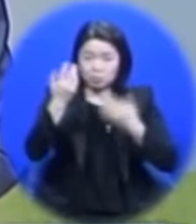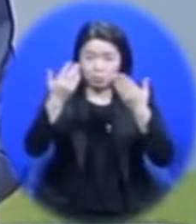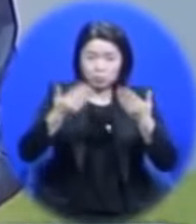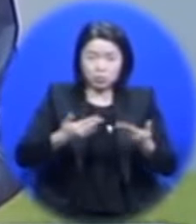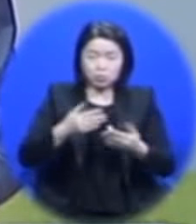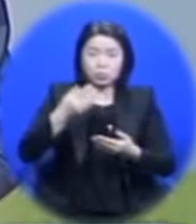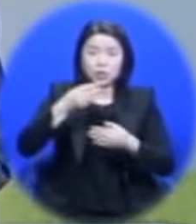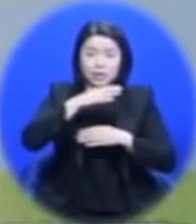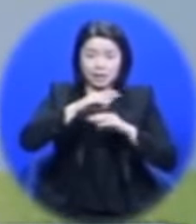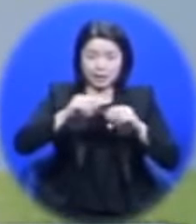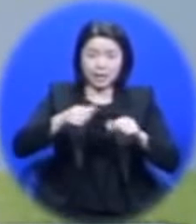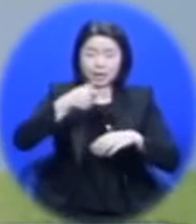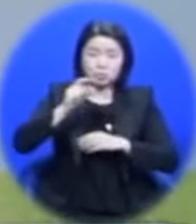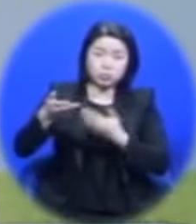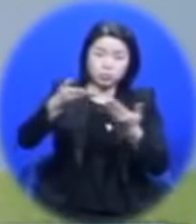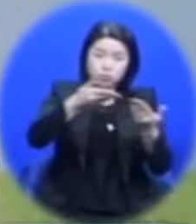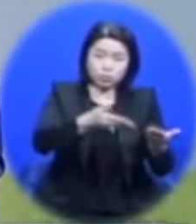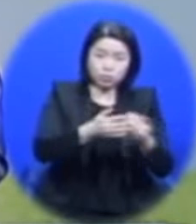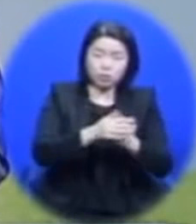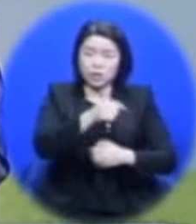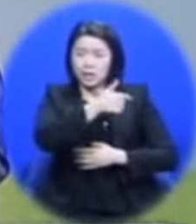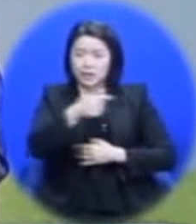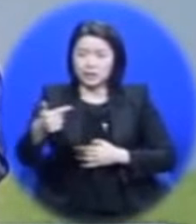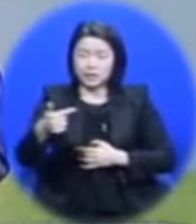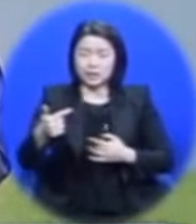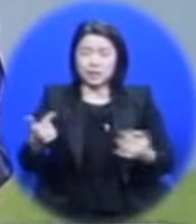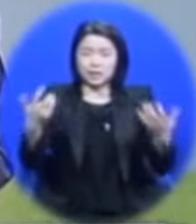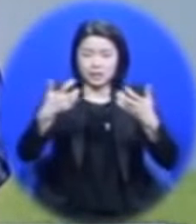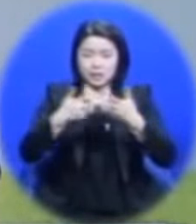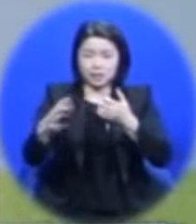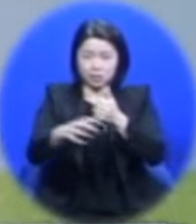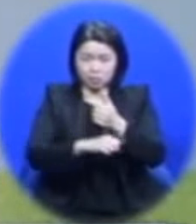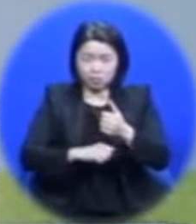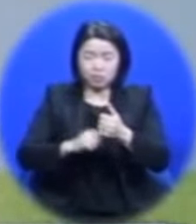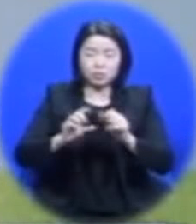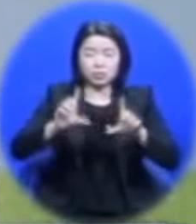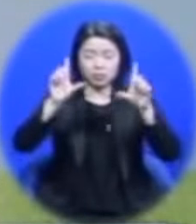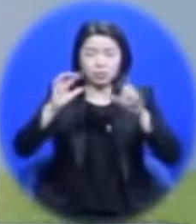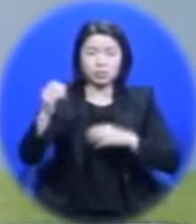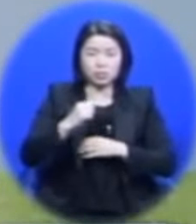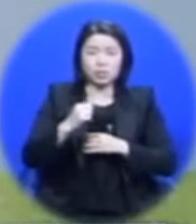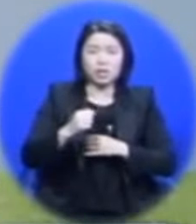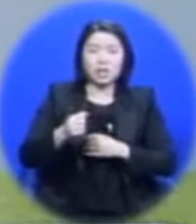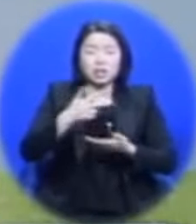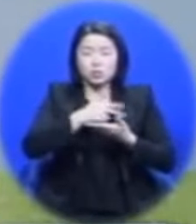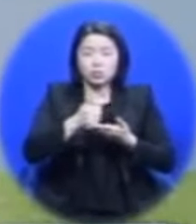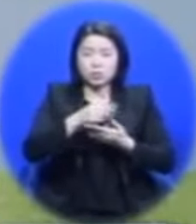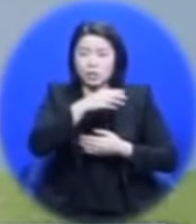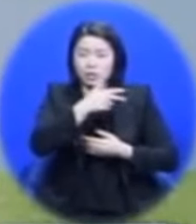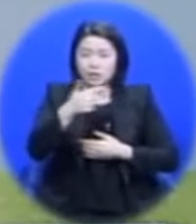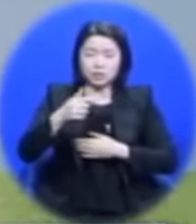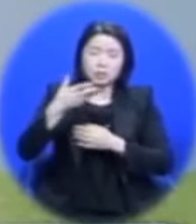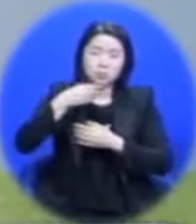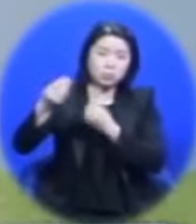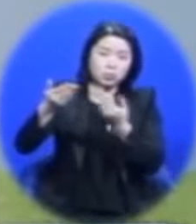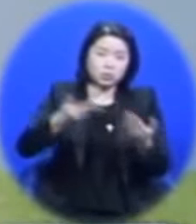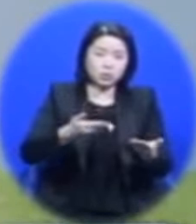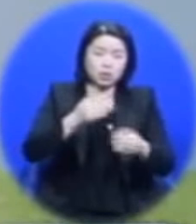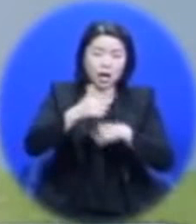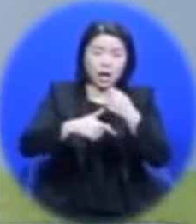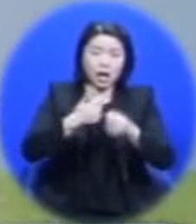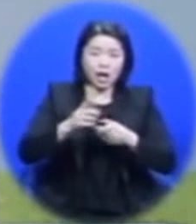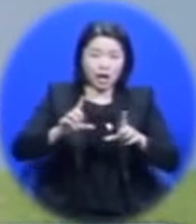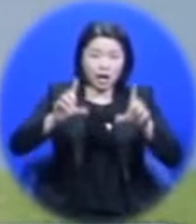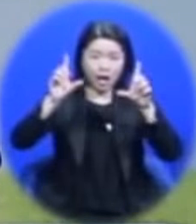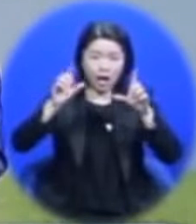물을 대주시고 큰 풍년이 들게 해주십니다. 주님께서 큰 복을 내리시어 한 해를 이렇듯 영광스럽게